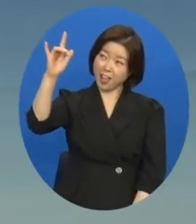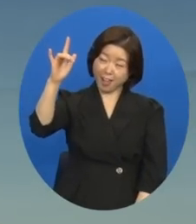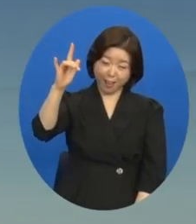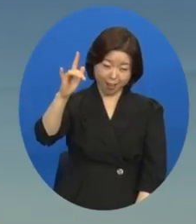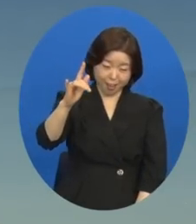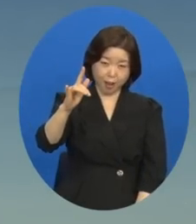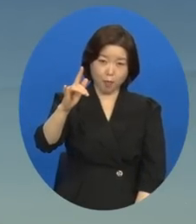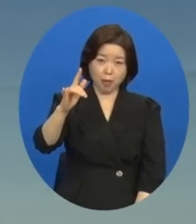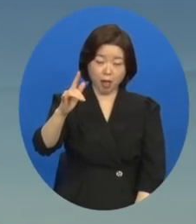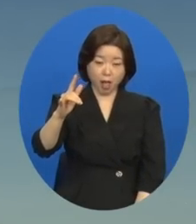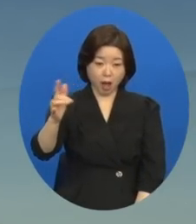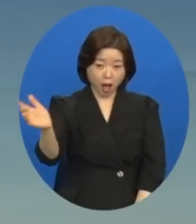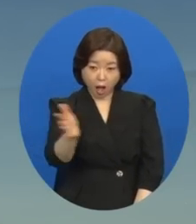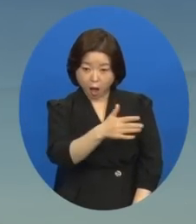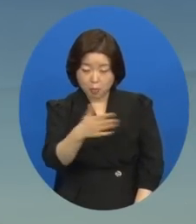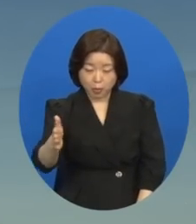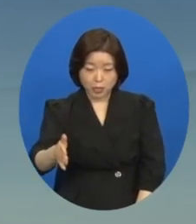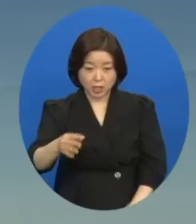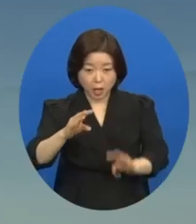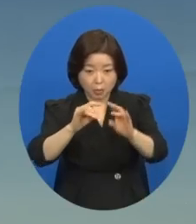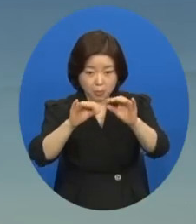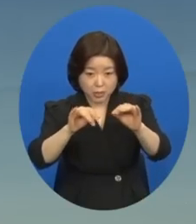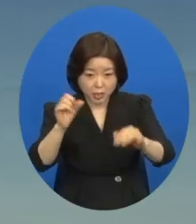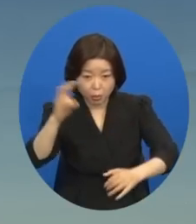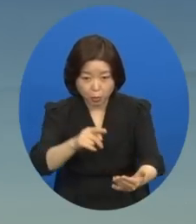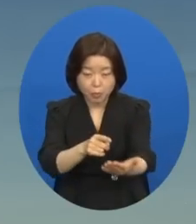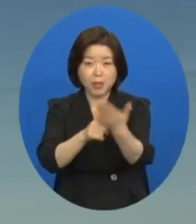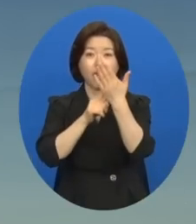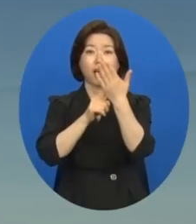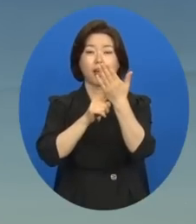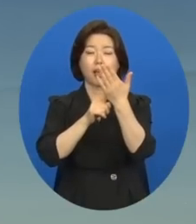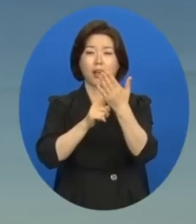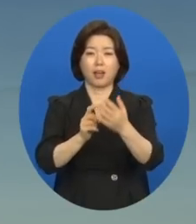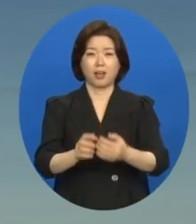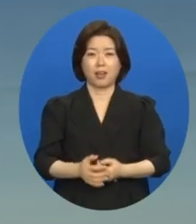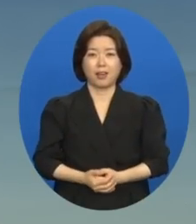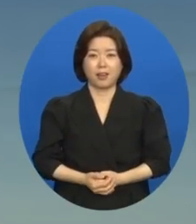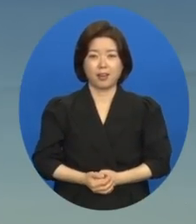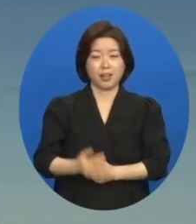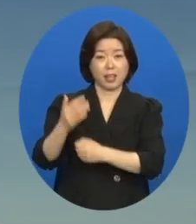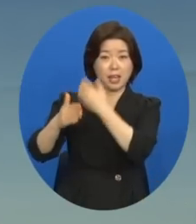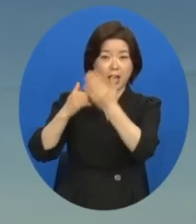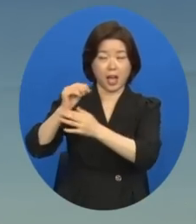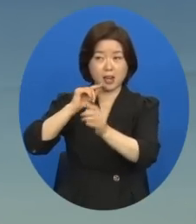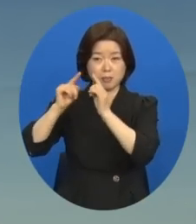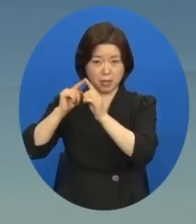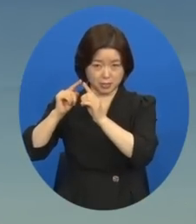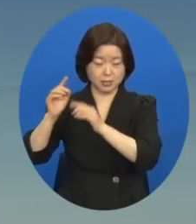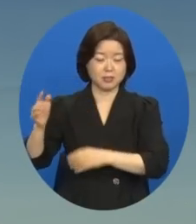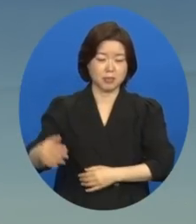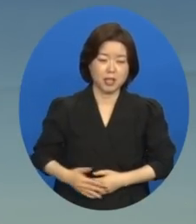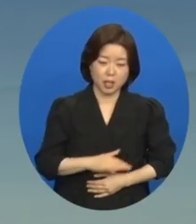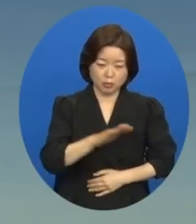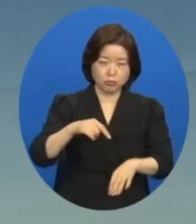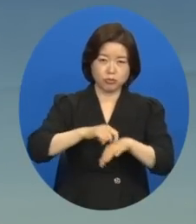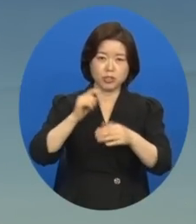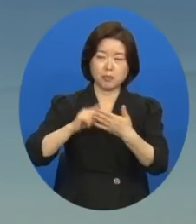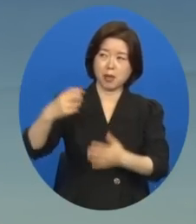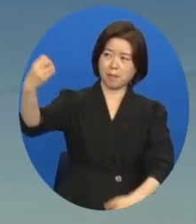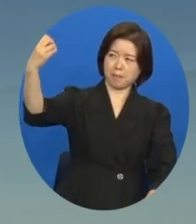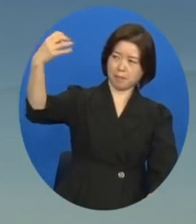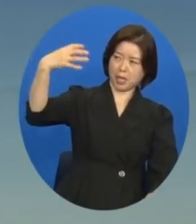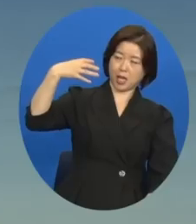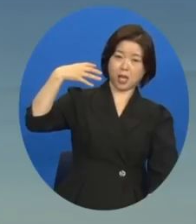그 전까지 하나도 보이지 않던 먼지들이 다 드러나 보이는 것처럼 하나님의 말씀이 우리의 마음을